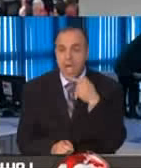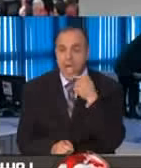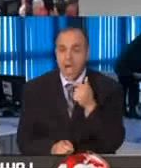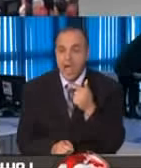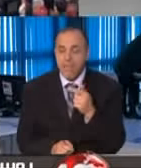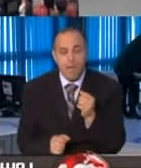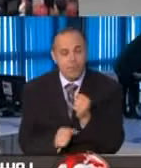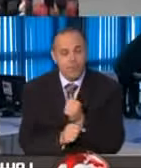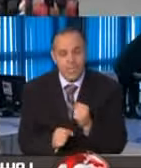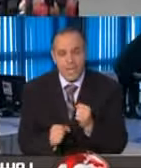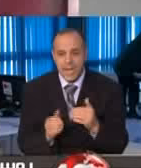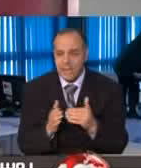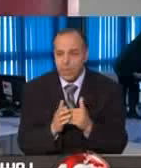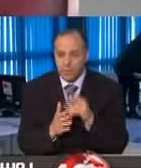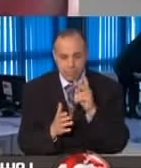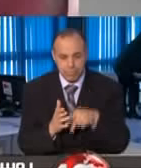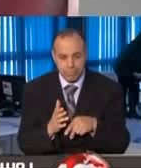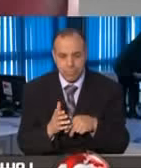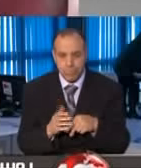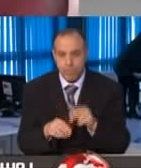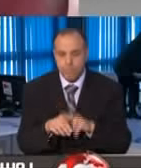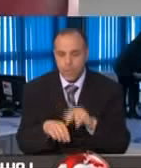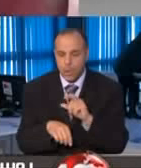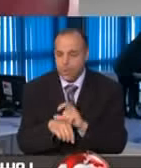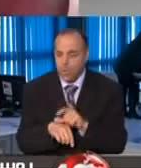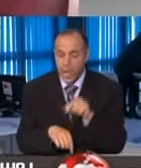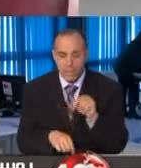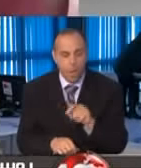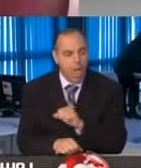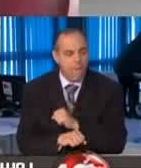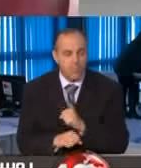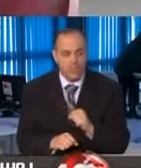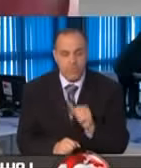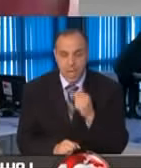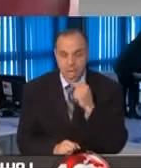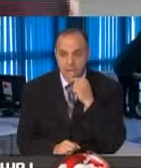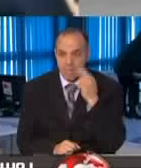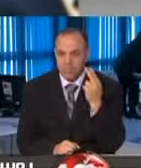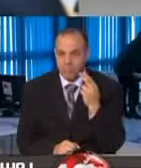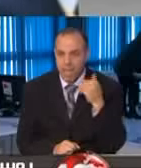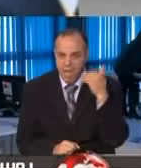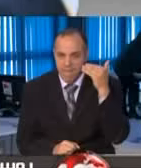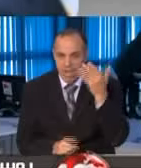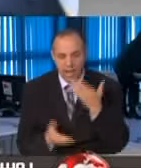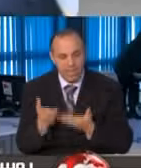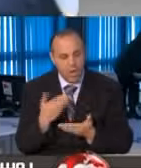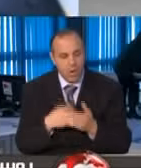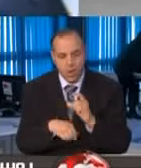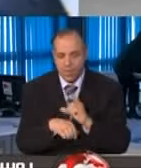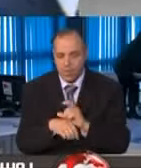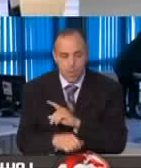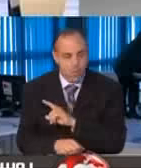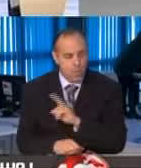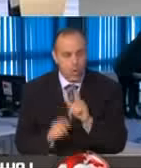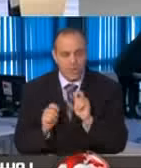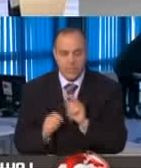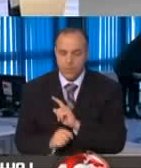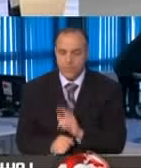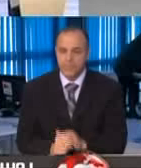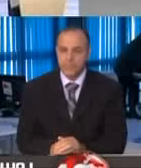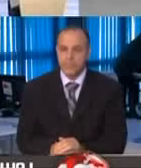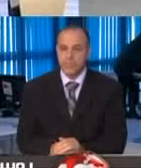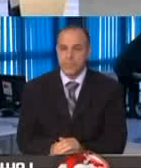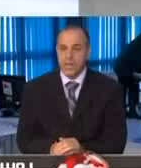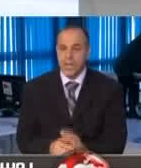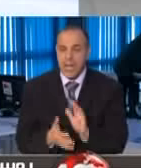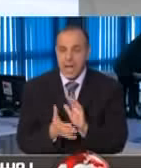من المستحيل التوصل إلى اتفاق مع القيادة التركية الحالية وأنه لا يرى آفاقا للتعاون معها في المجال السياسي.